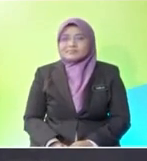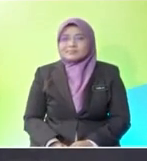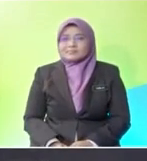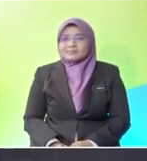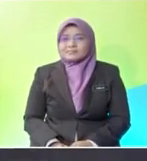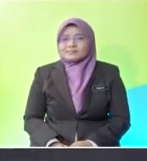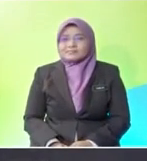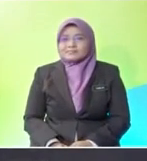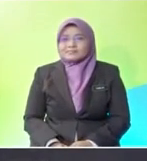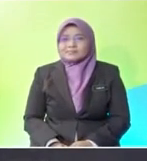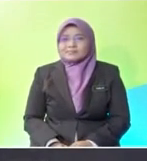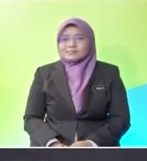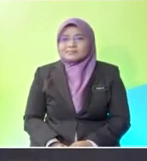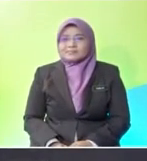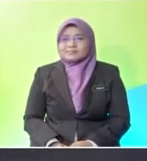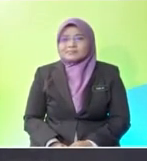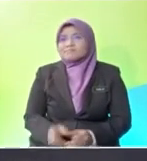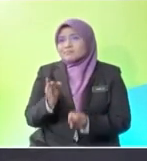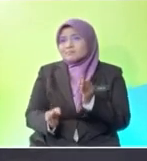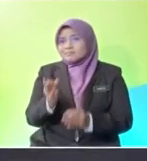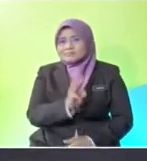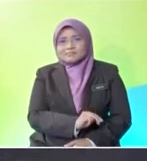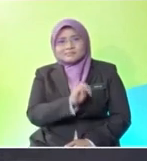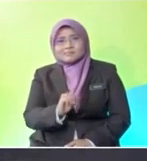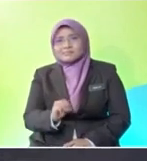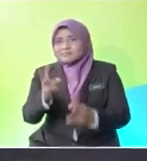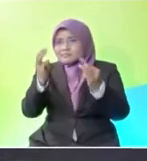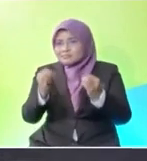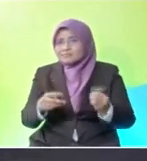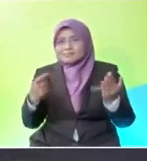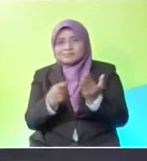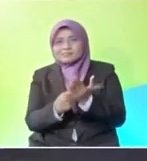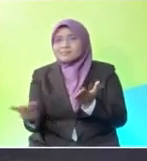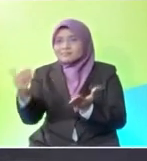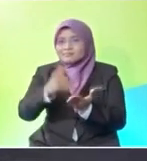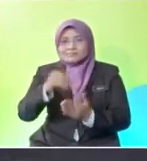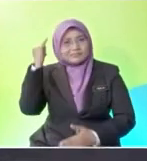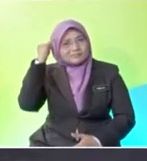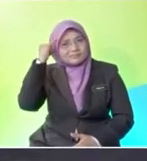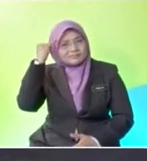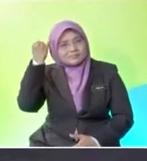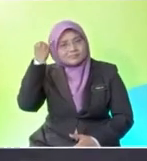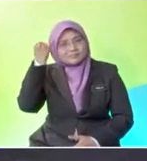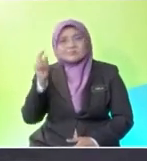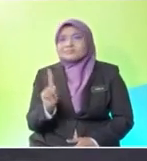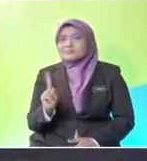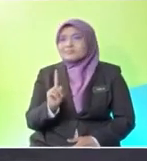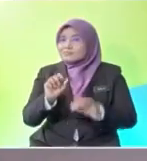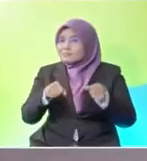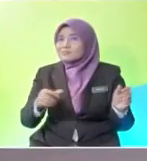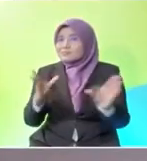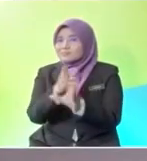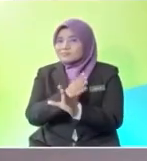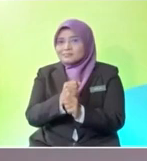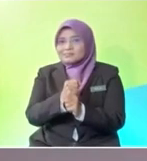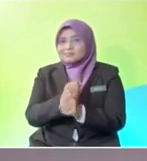gitu enggak tahu lagi coba Di manakah kawan-kawan saya di rumah boleh mendapatkan ilmu atau maklumat lebih mengenai apa yang kita pelajari hari ini Nah